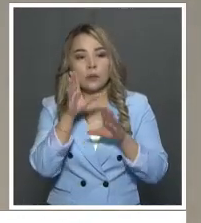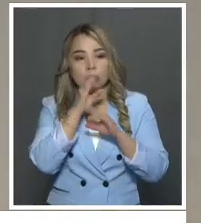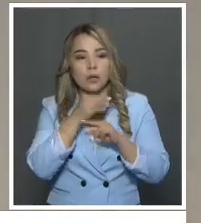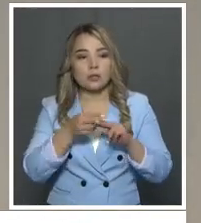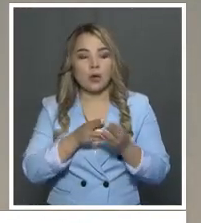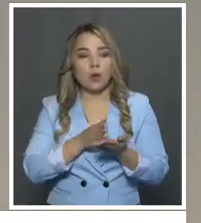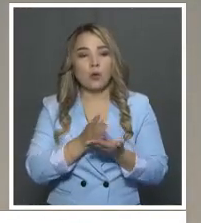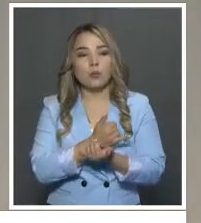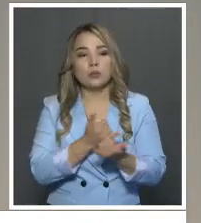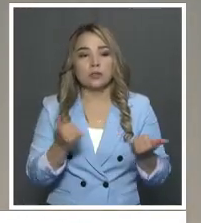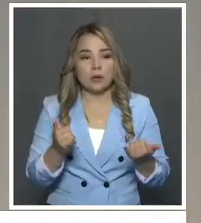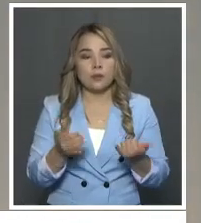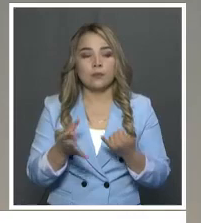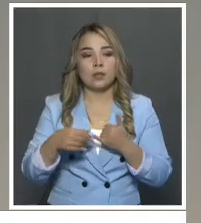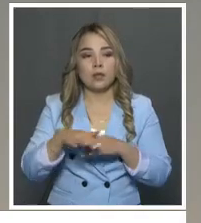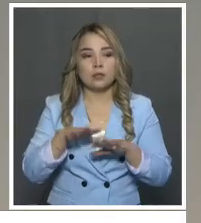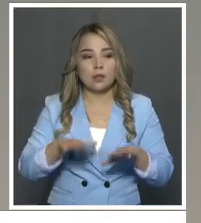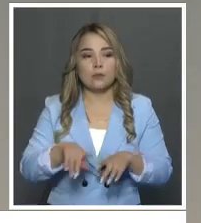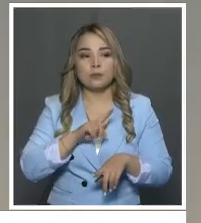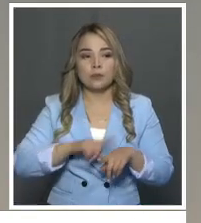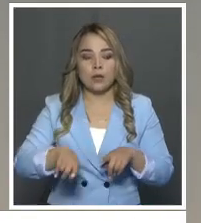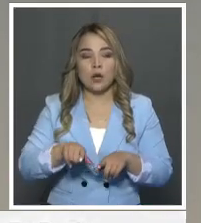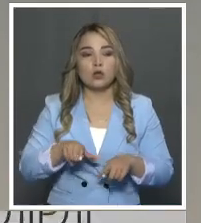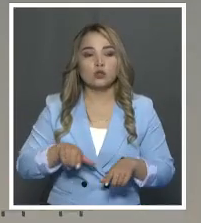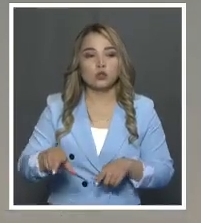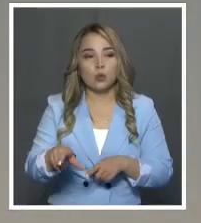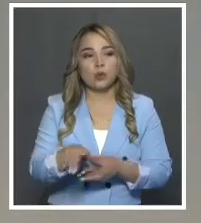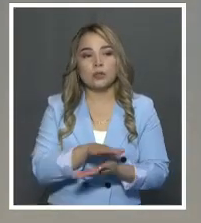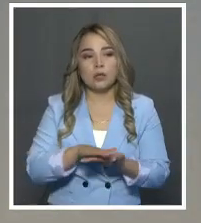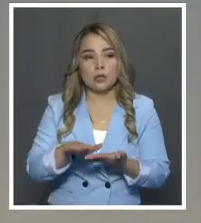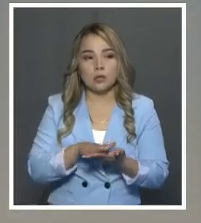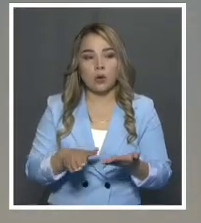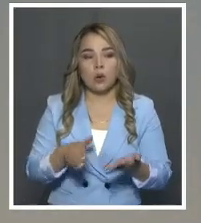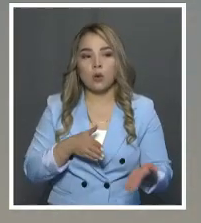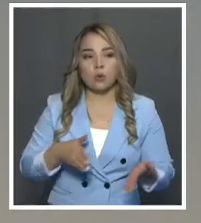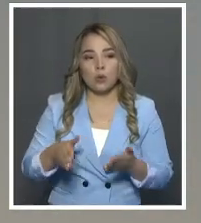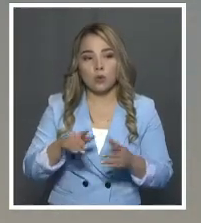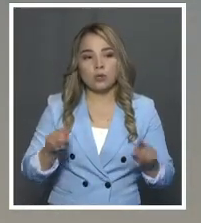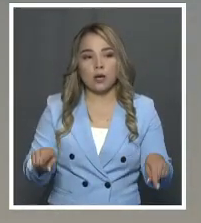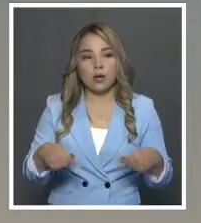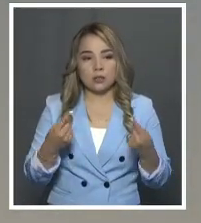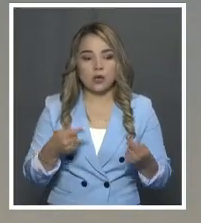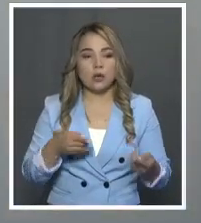коммуналдық мекеме тез арада трассаны тастардан тазартып, көлік қозғалысы қайта жанданды.